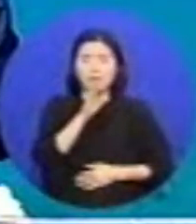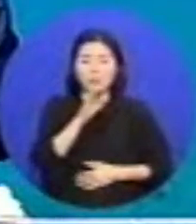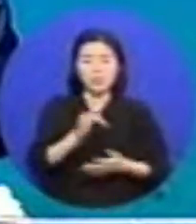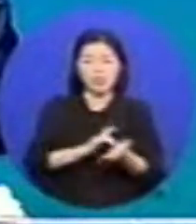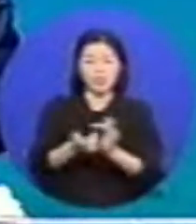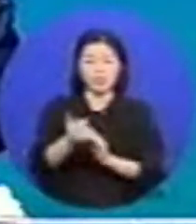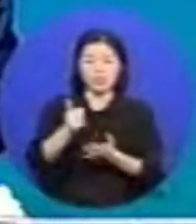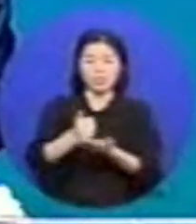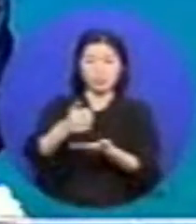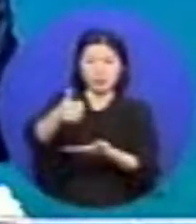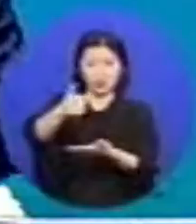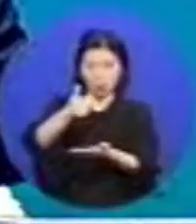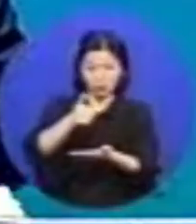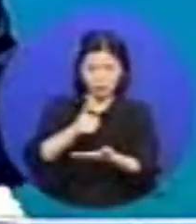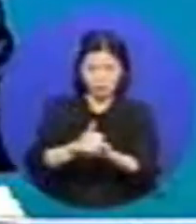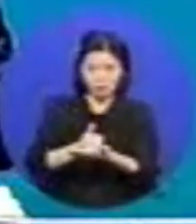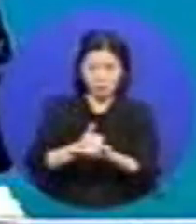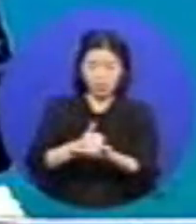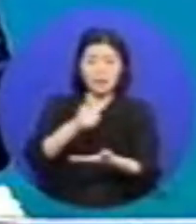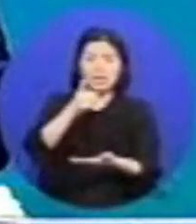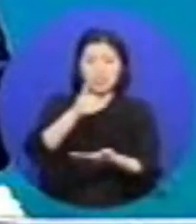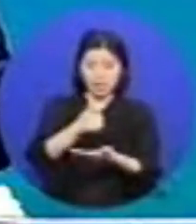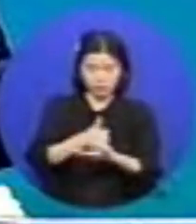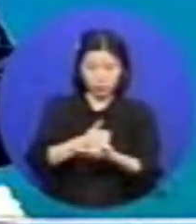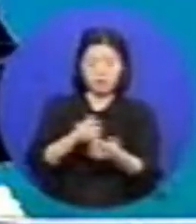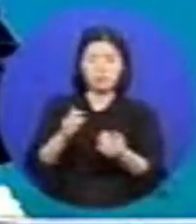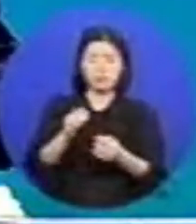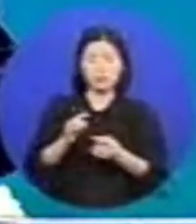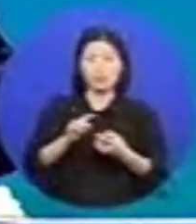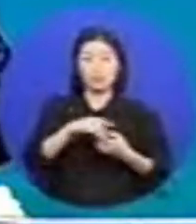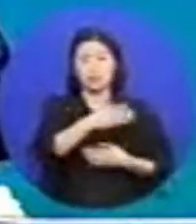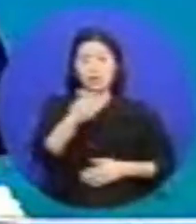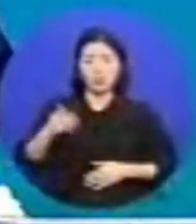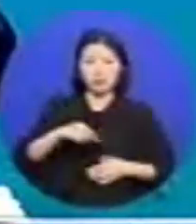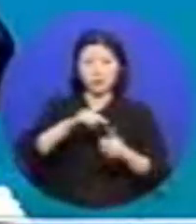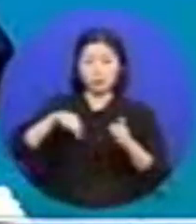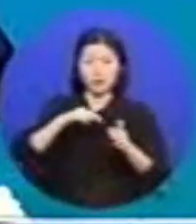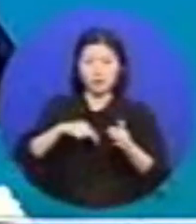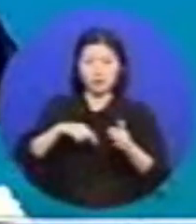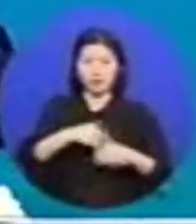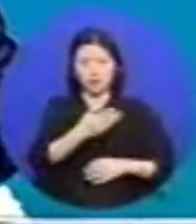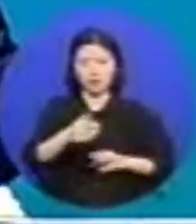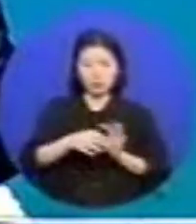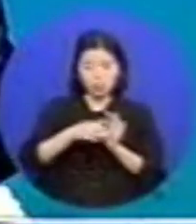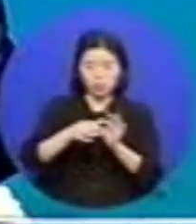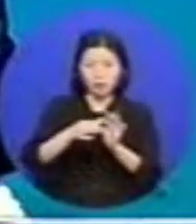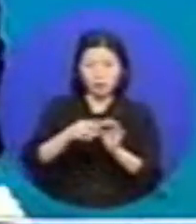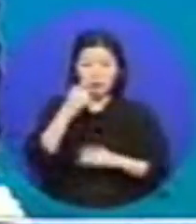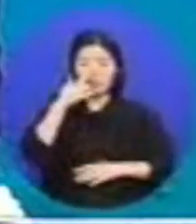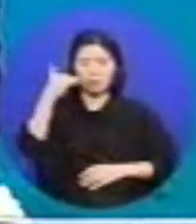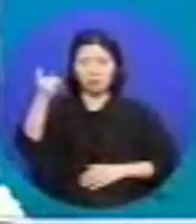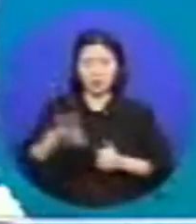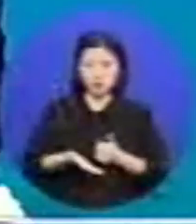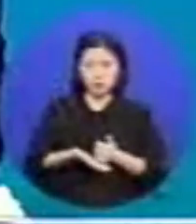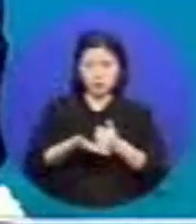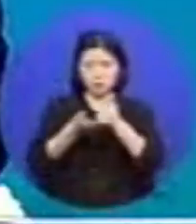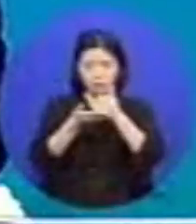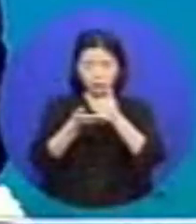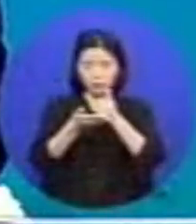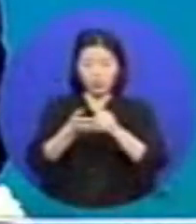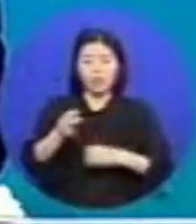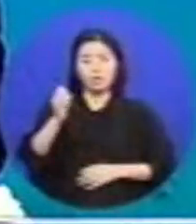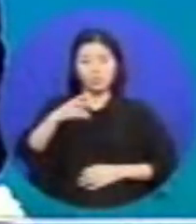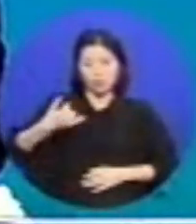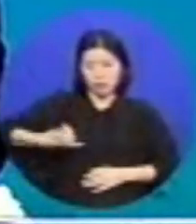영접하면 예수님이 여러분 안에서 여러분을 통하여 부모님을 섬기고 그리고 자녀를